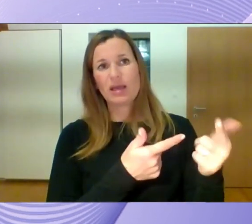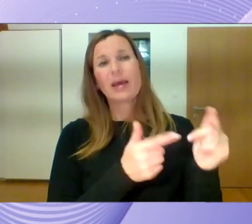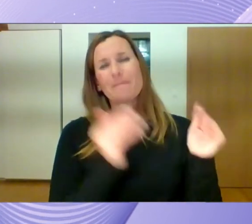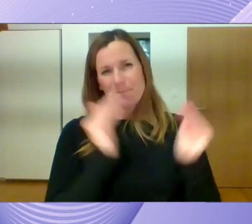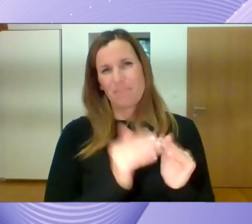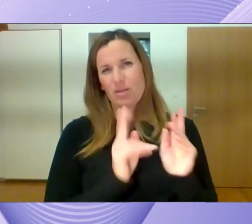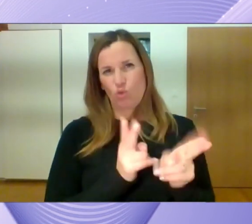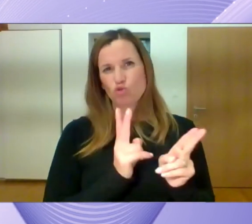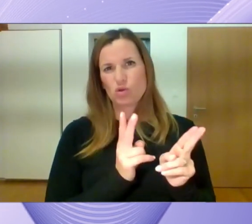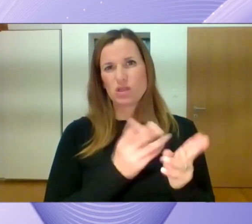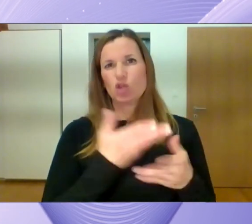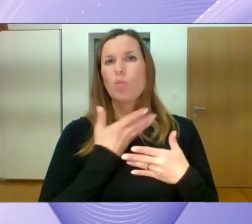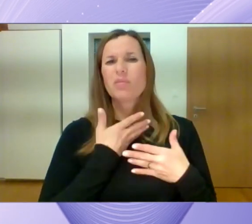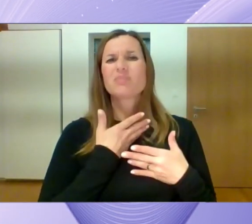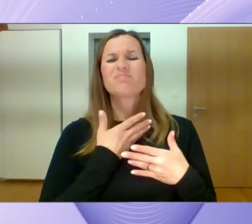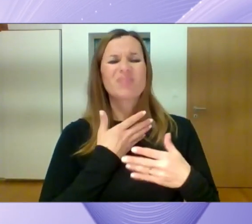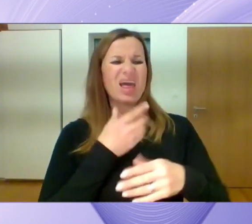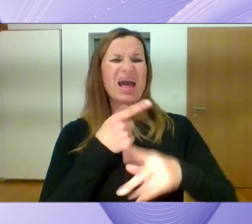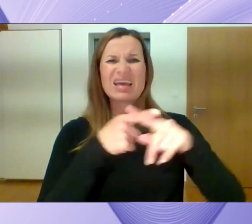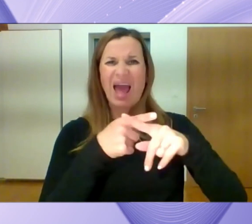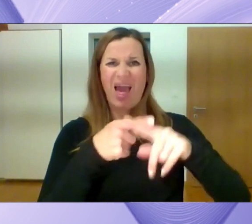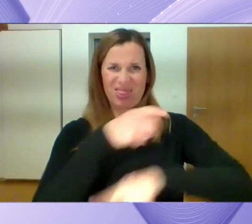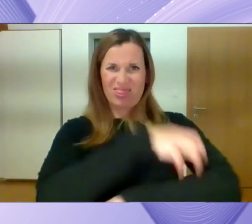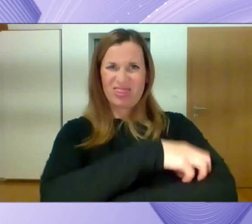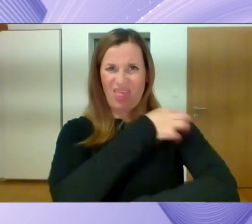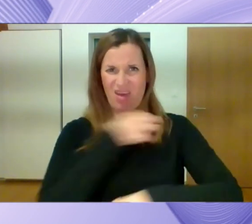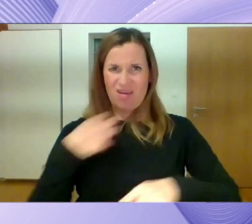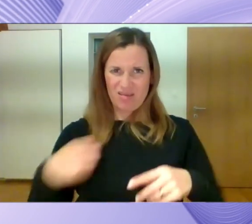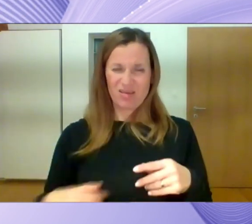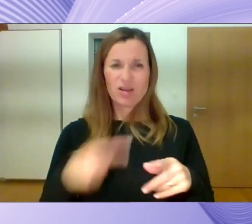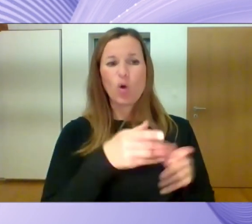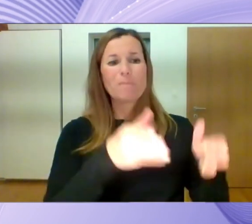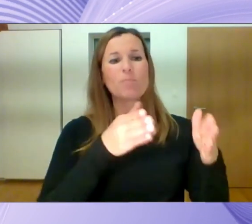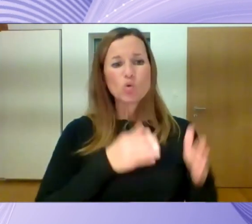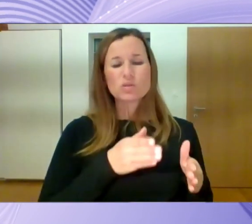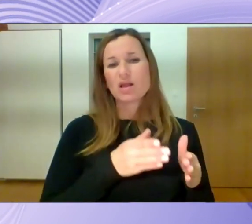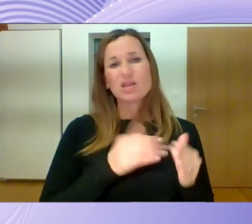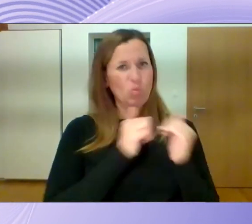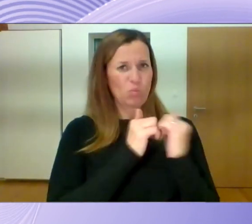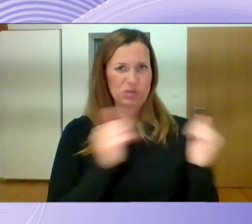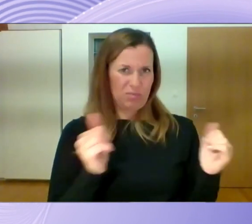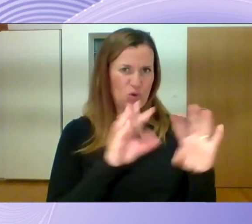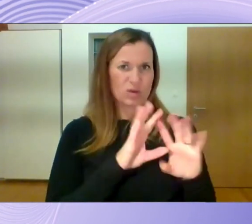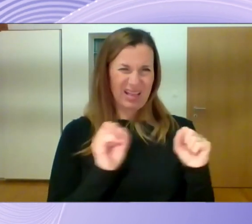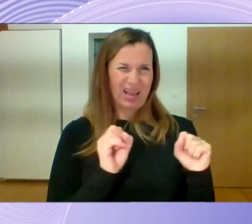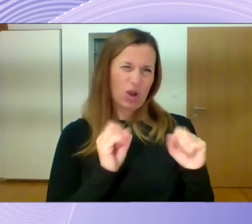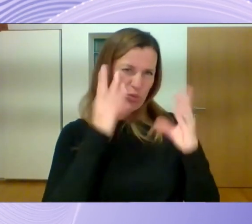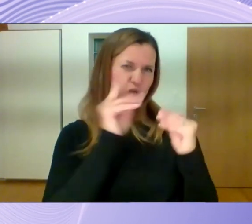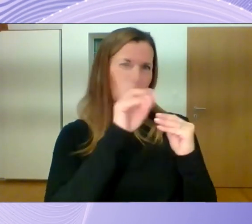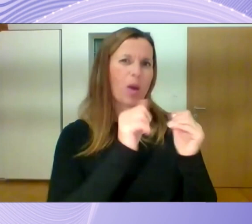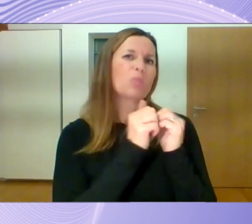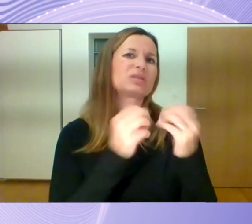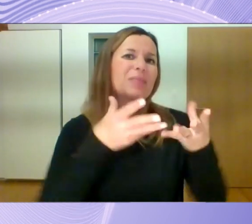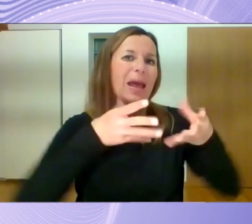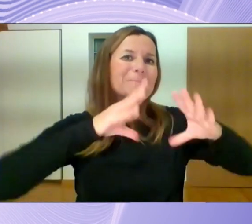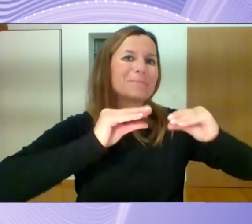preležanine nastale, ker so postelje tako narejene, ponavadi imajo dekubitusne blazine. Pa tudi to, da